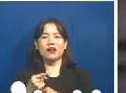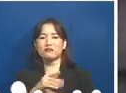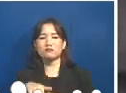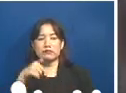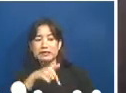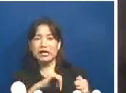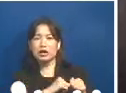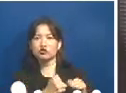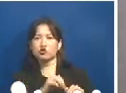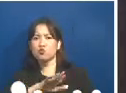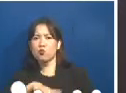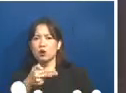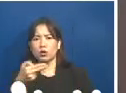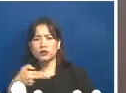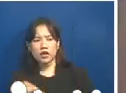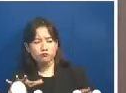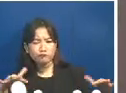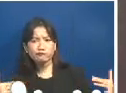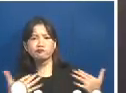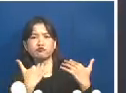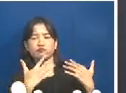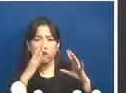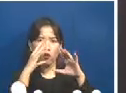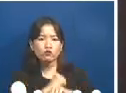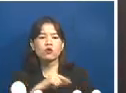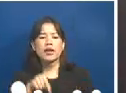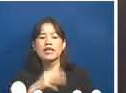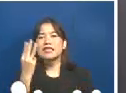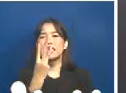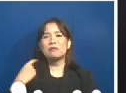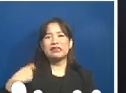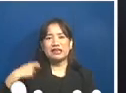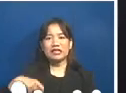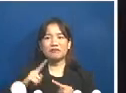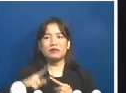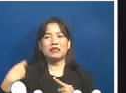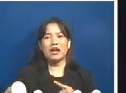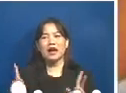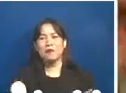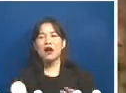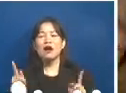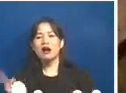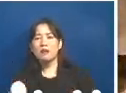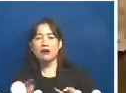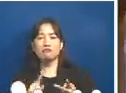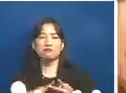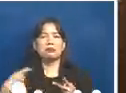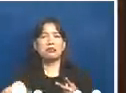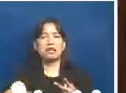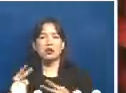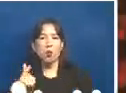hanya masyarakat umum, tapi juga tiga Menteri Kabinet Indonesia Maju, mulai dari Menteri Agama, Menteri Keuangan, hingga Menko